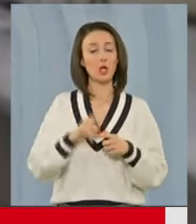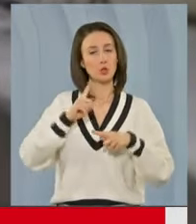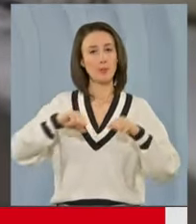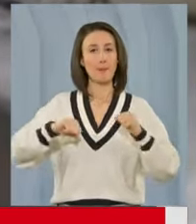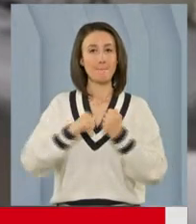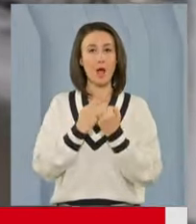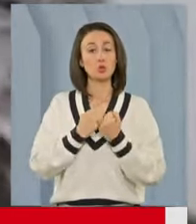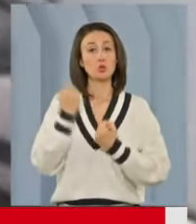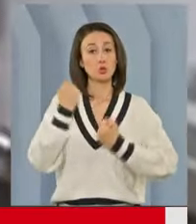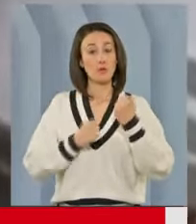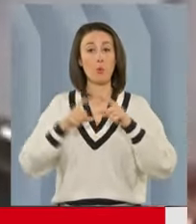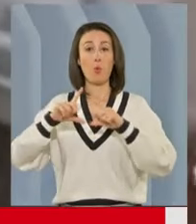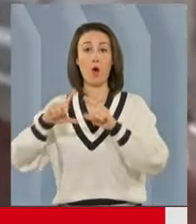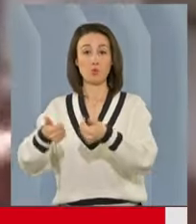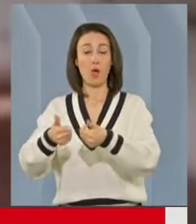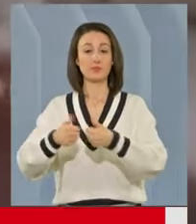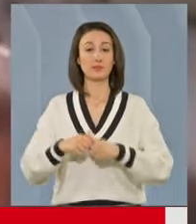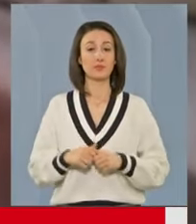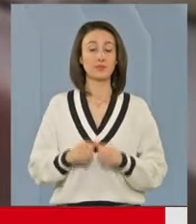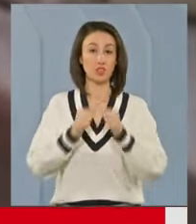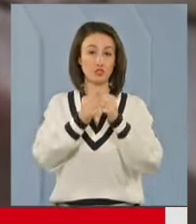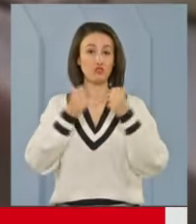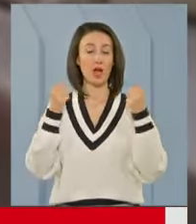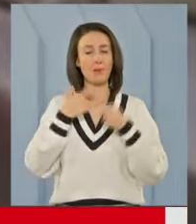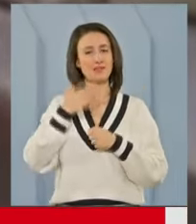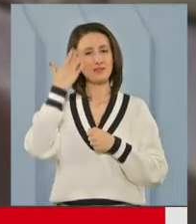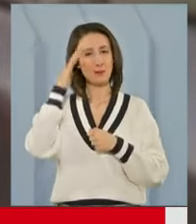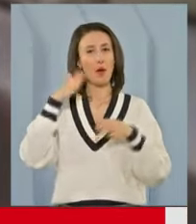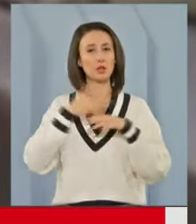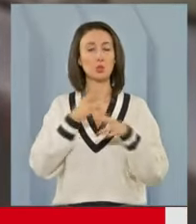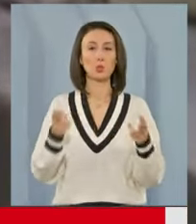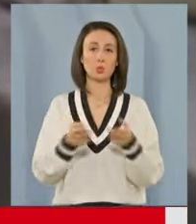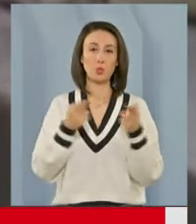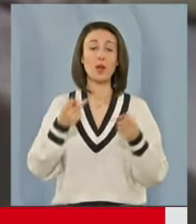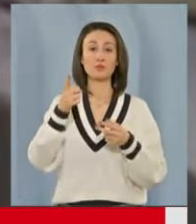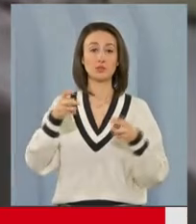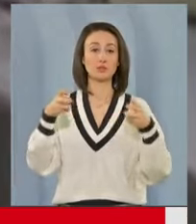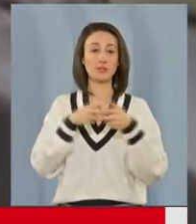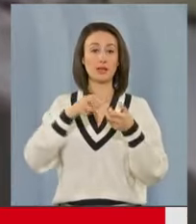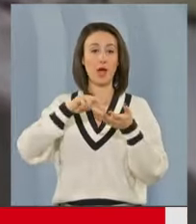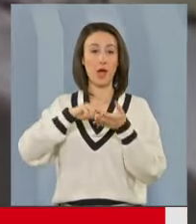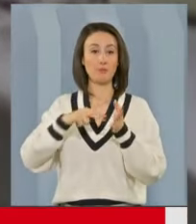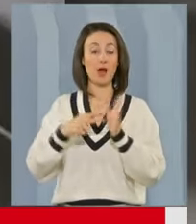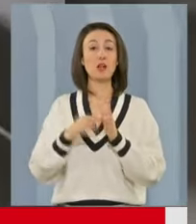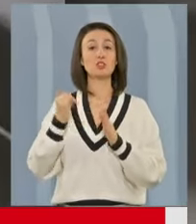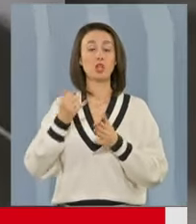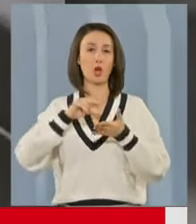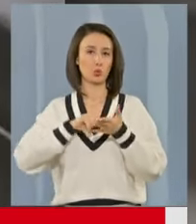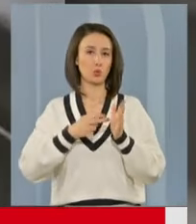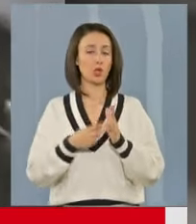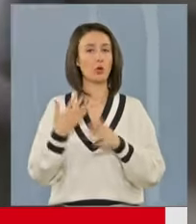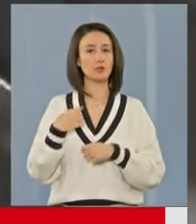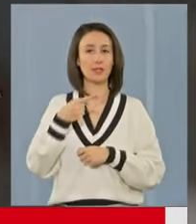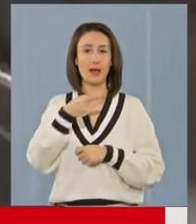impactului șoferul a fost aruncat prin parbriz Însă a scăpat cu răni ușoare acesta a fost testat cu aparatul etilotest iar rezultatul a